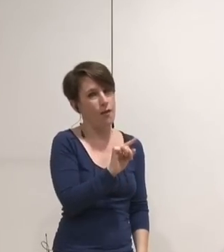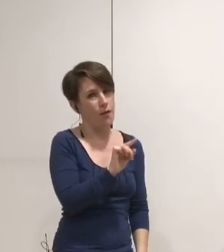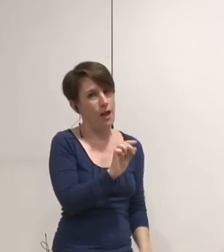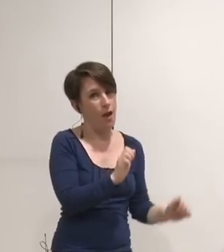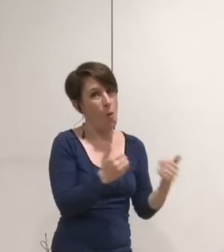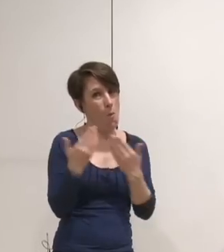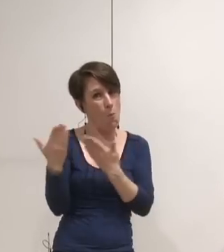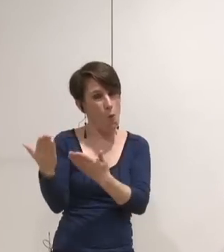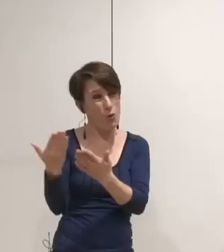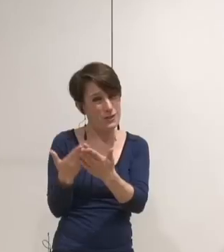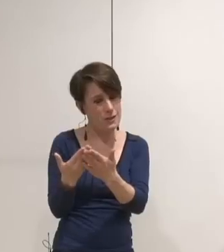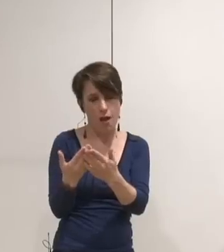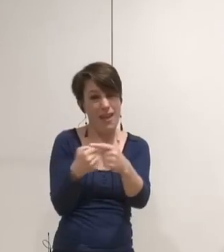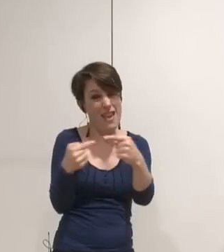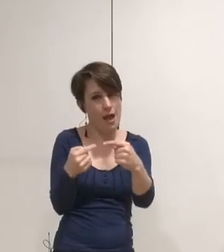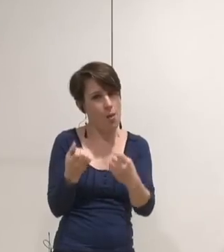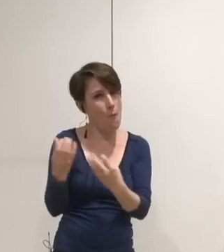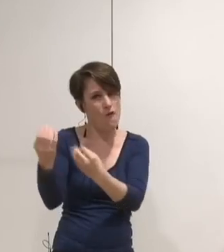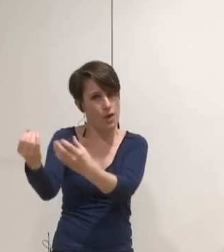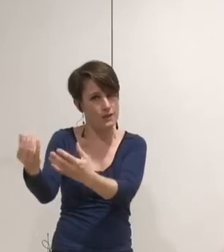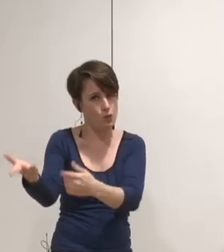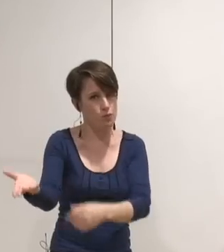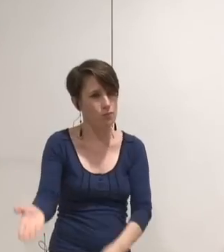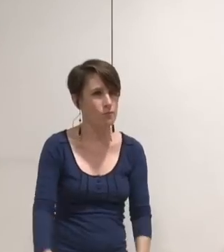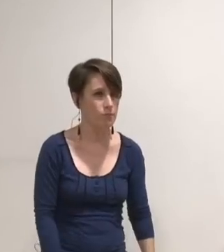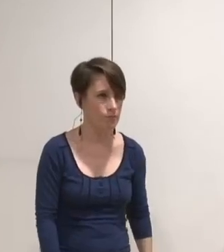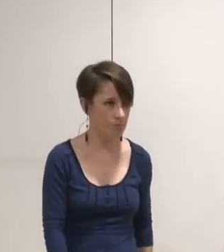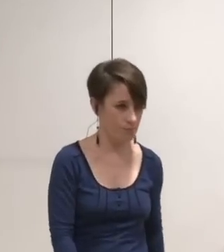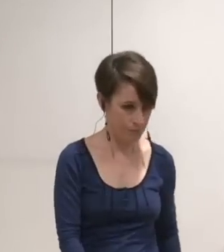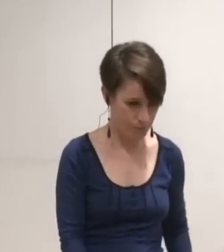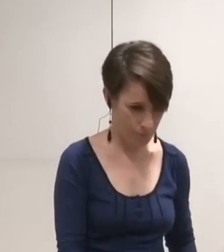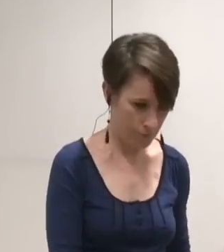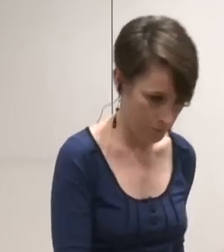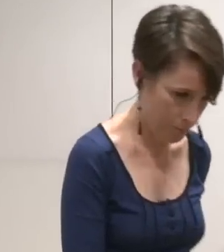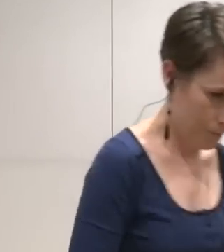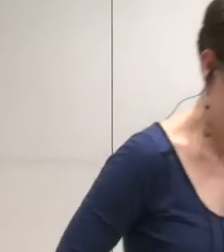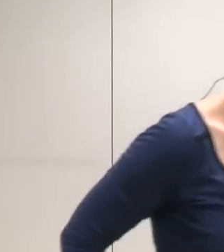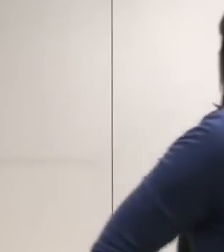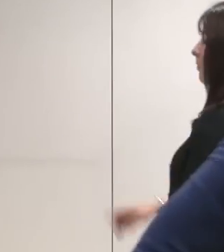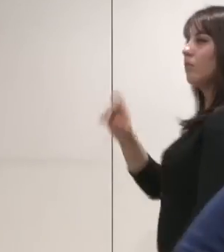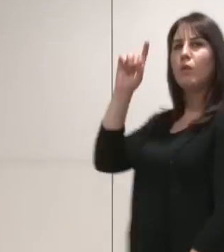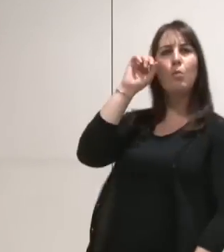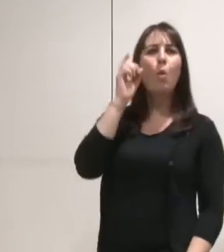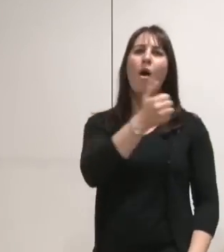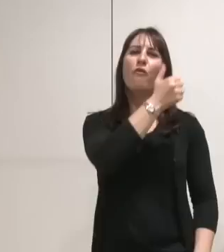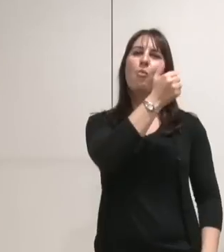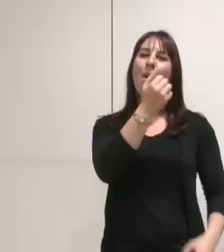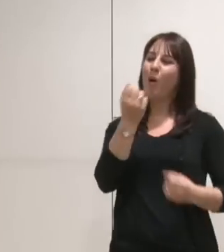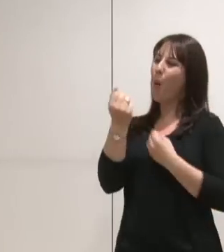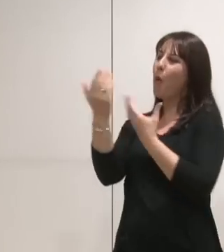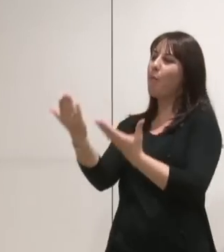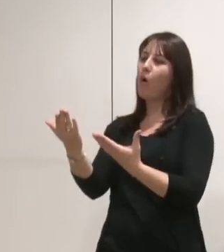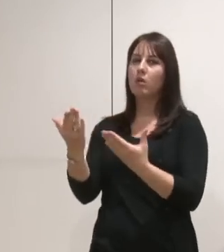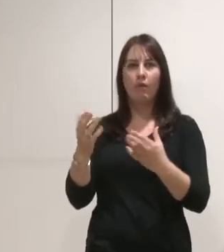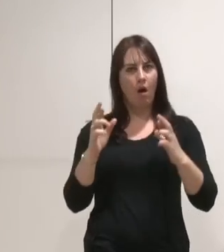une provocation car quand vous avez formulé cette proposition vous saviez très bien enfin je l'espère quel était